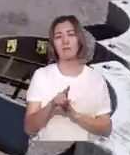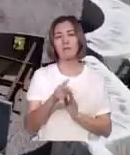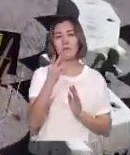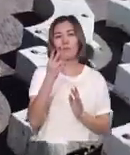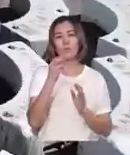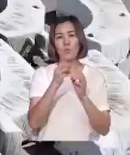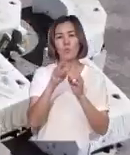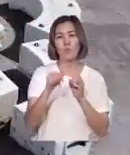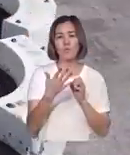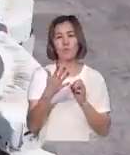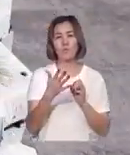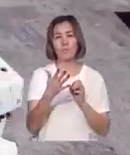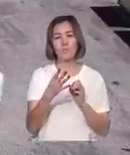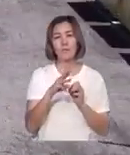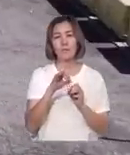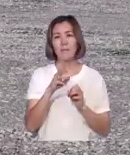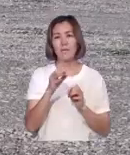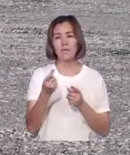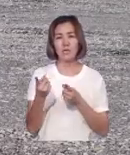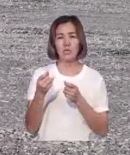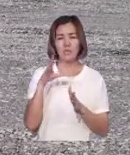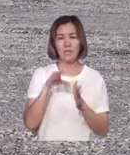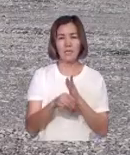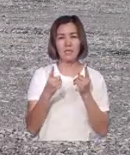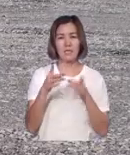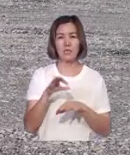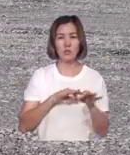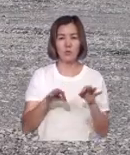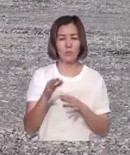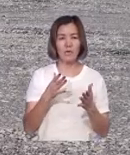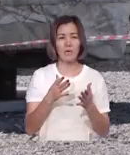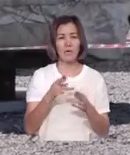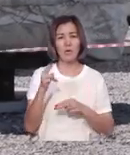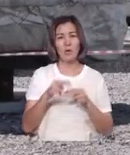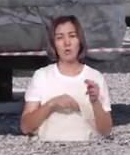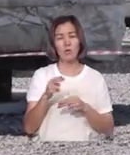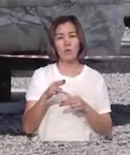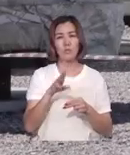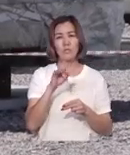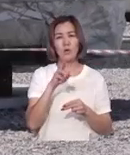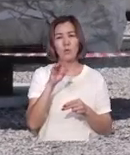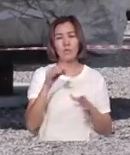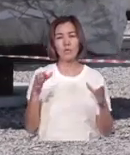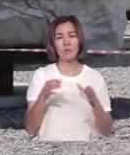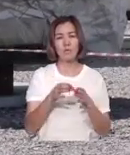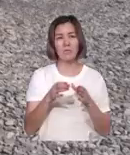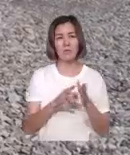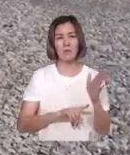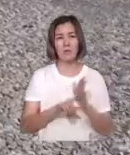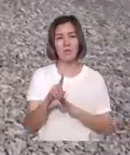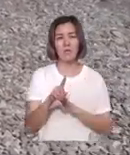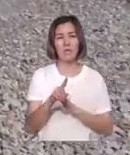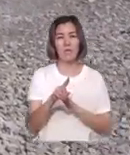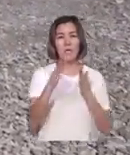миллиард теңгеге жуық инвестиция тартылған. Ірі жобалардың бірі шоғырландырылған құрылыс тау-кен компаниясы серіктестігі қолға алған